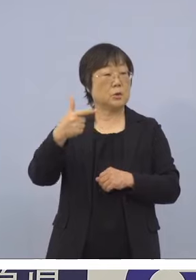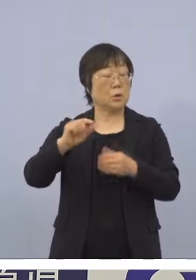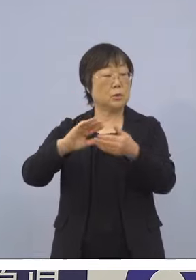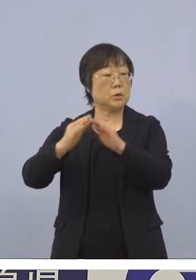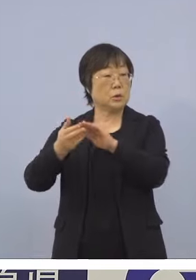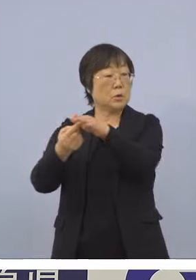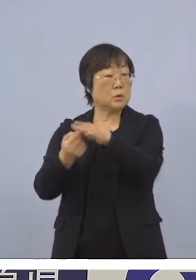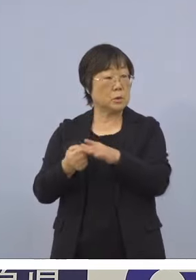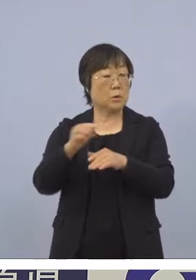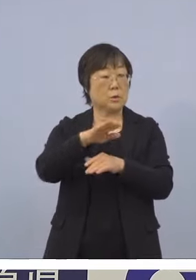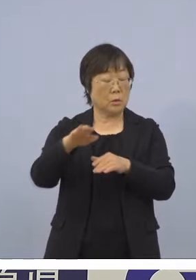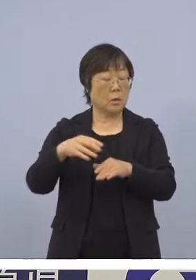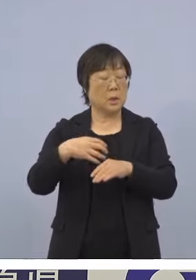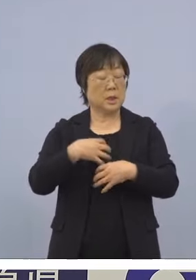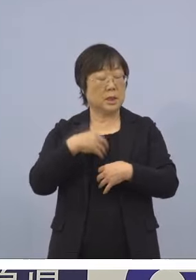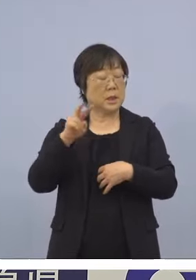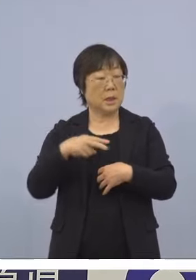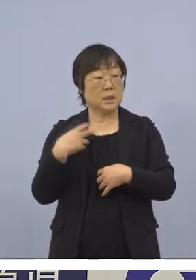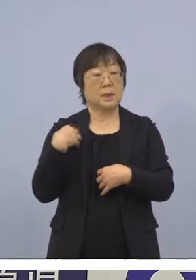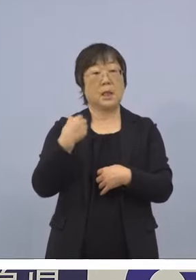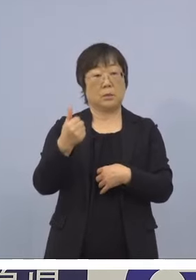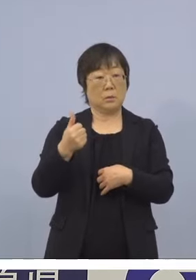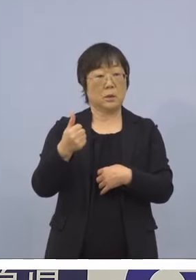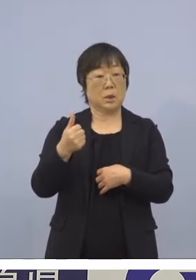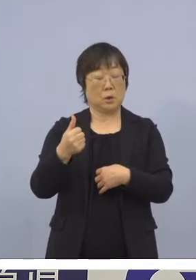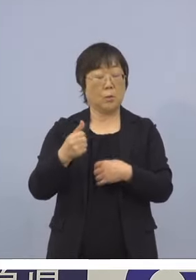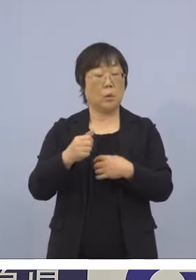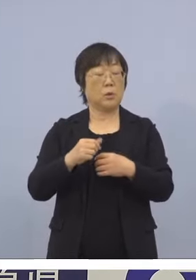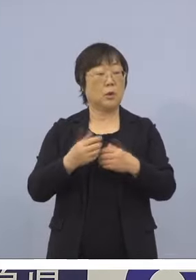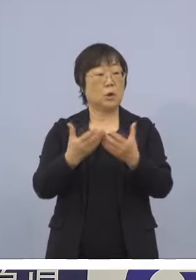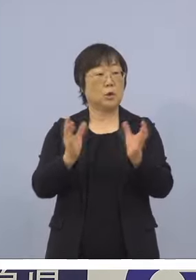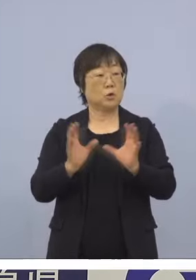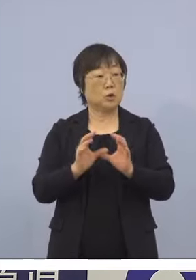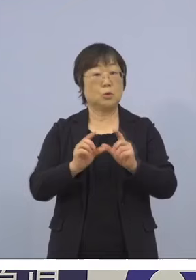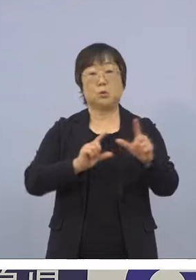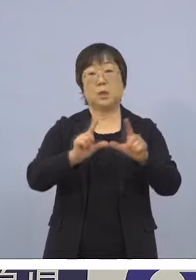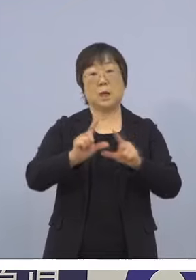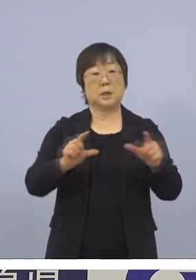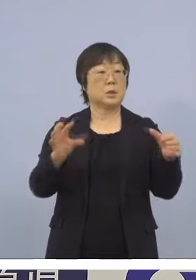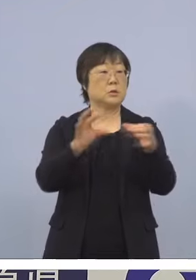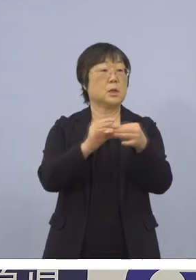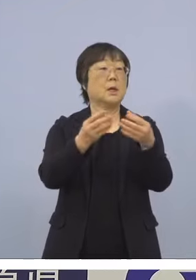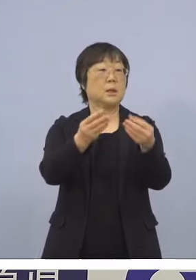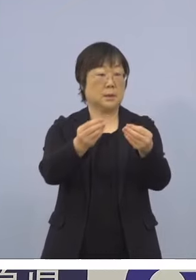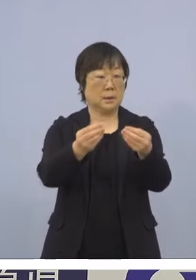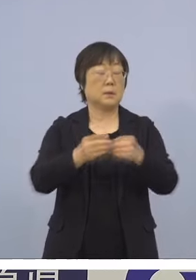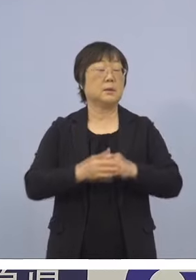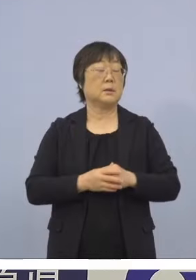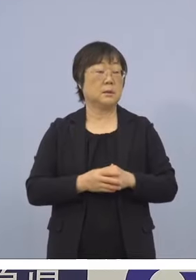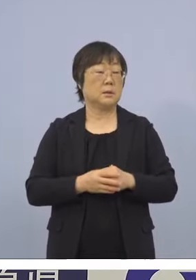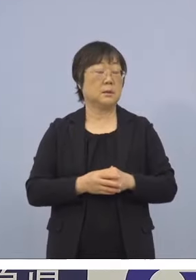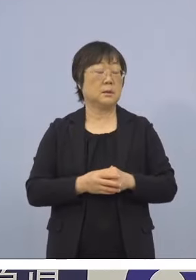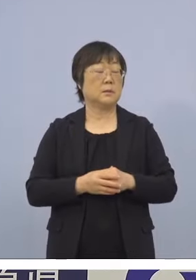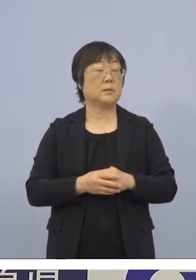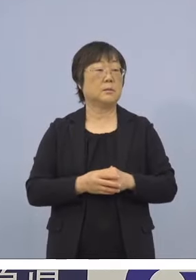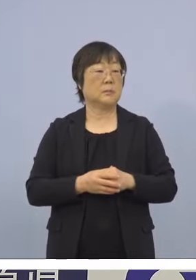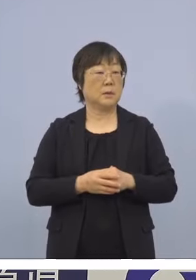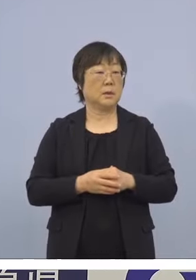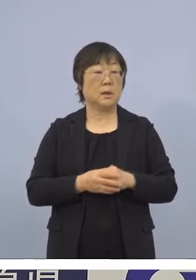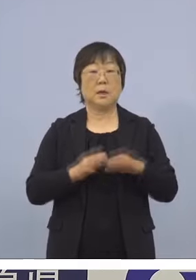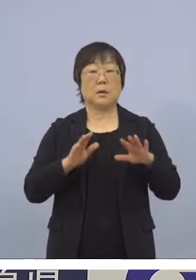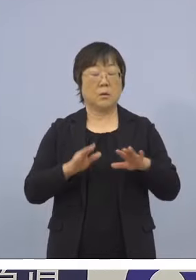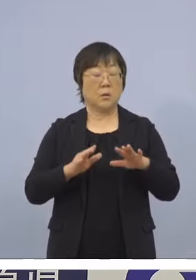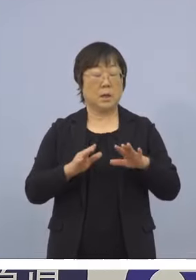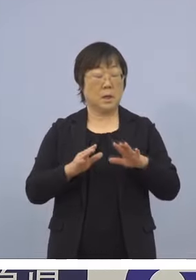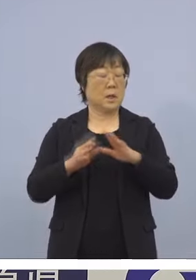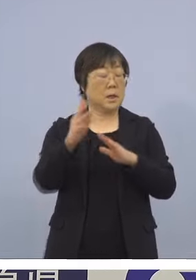して危機管理担当者ともグループ LINE でもつながっているということ、まあこれはあの今回被